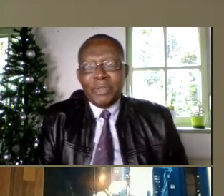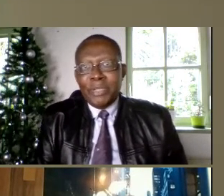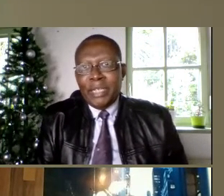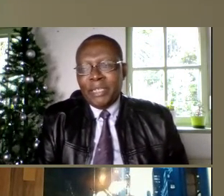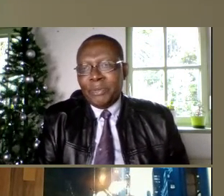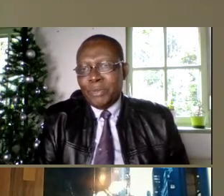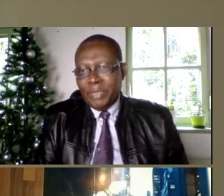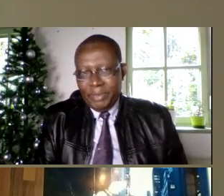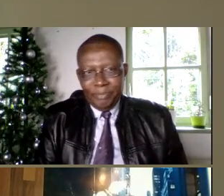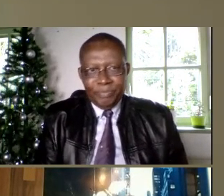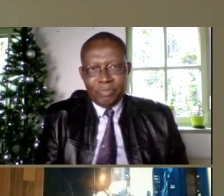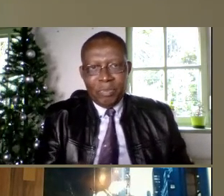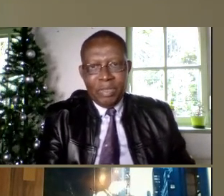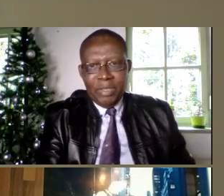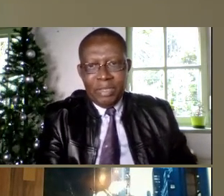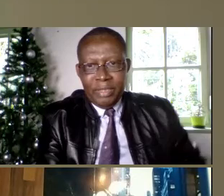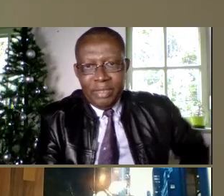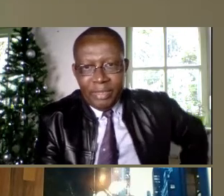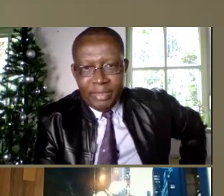ko hari kuri